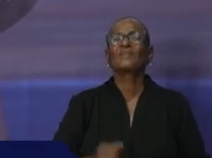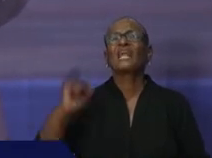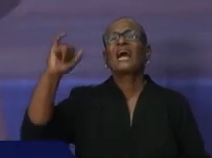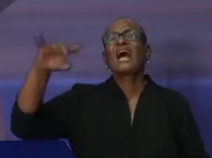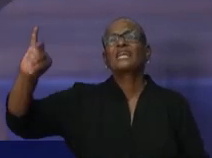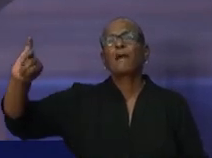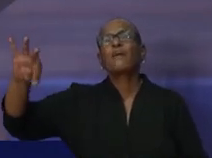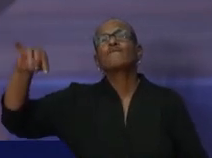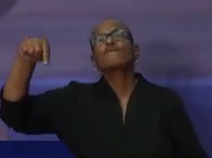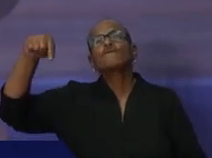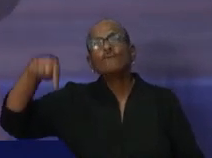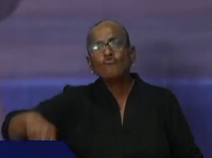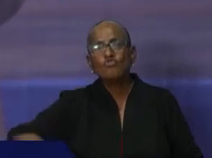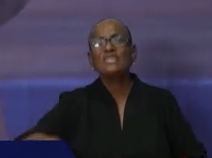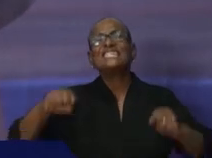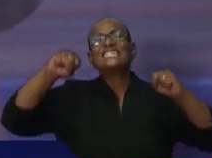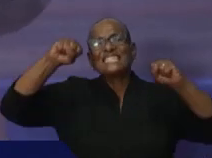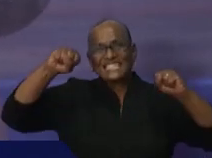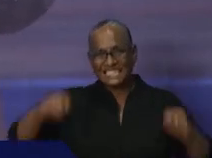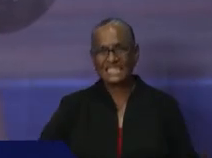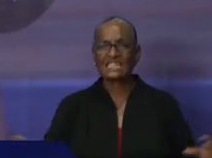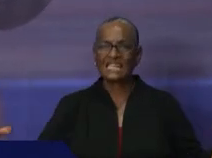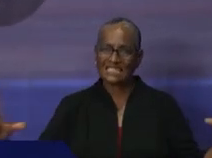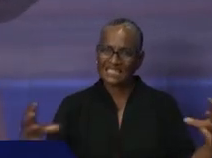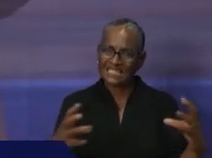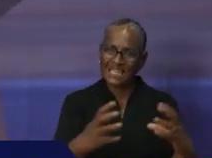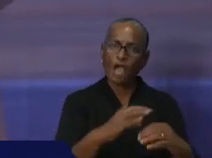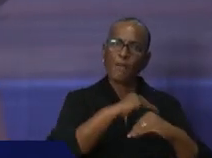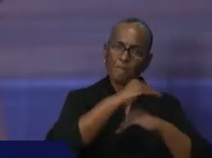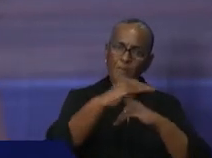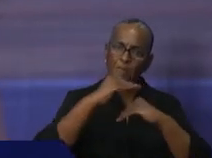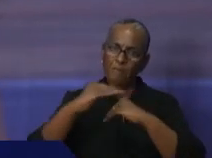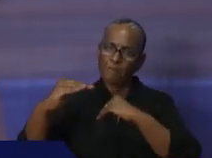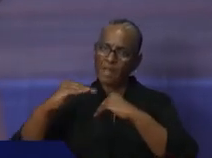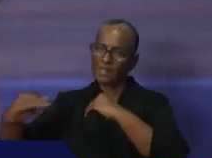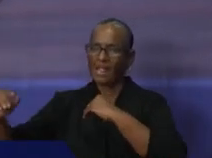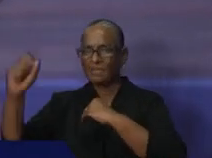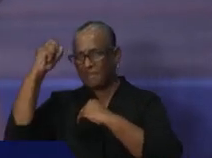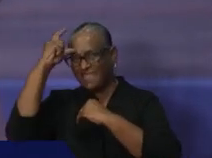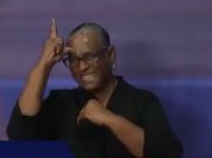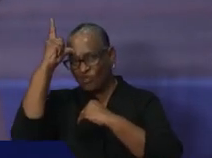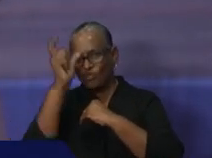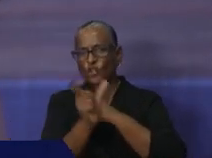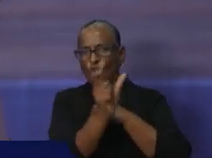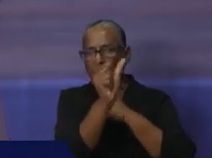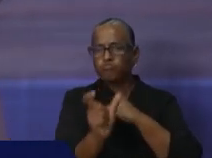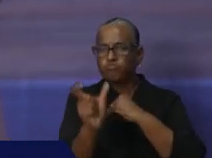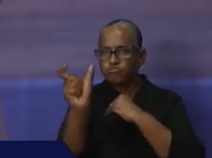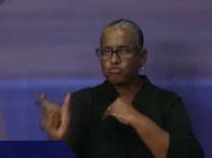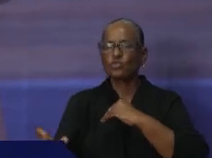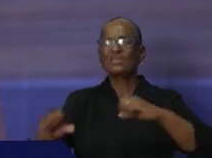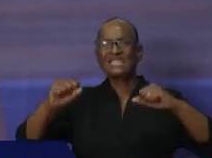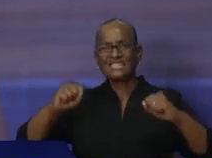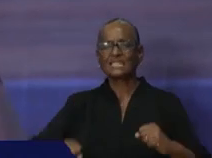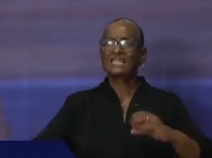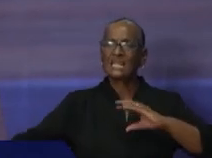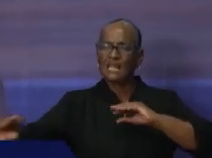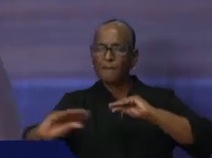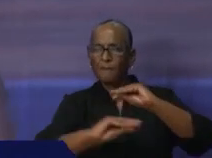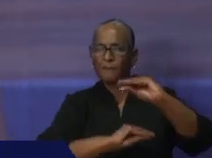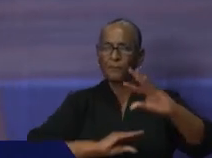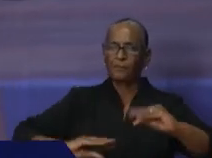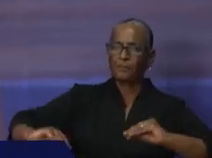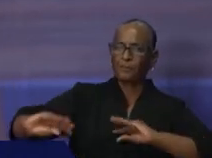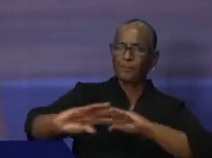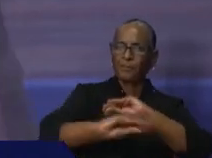IMF no is do anga den kondre. Hij is door aan de deskundigen And I see sana